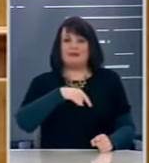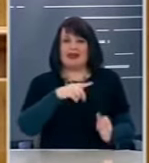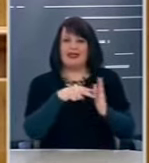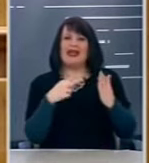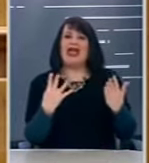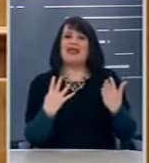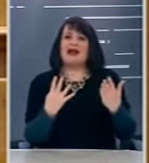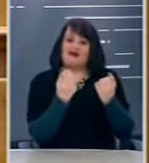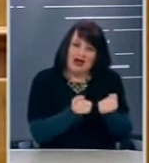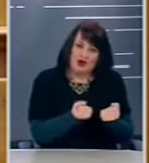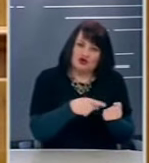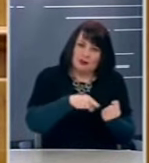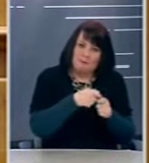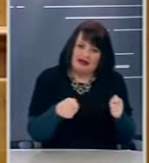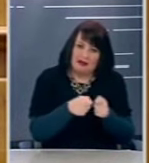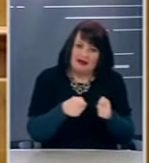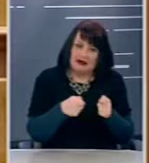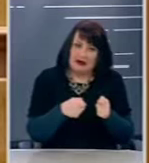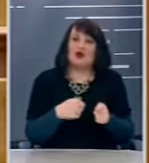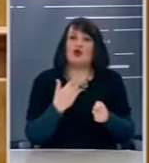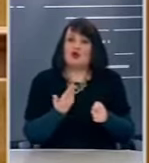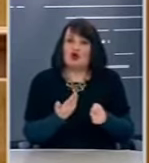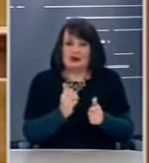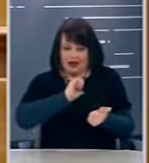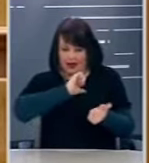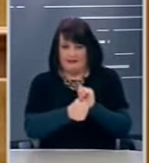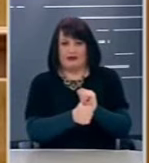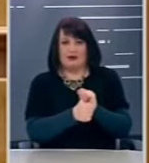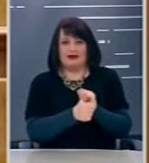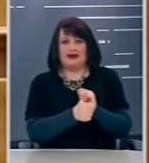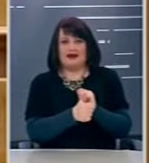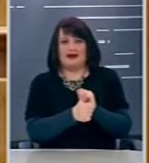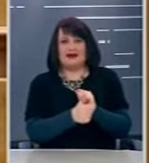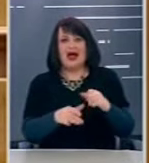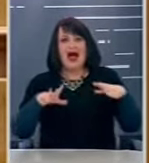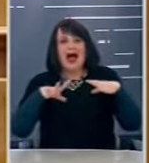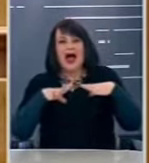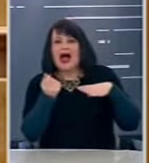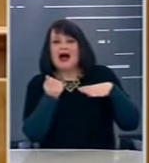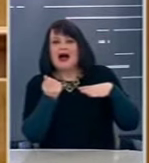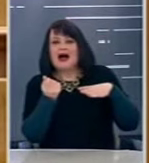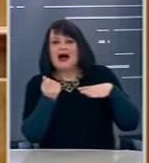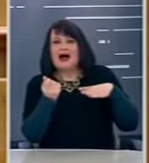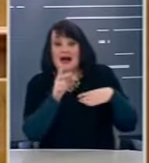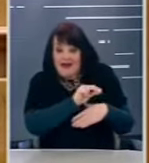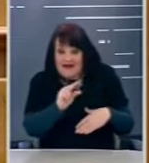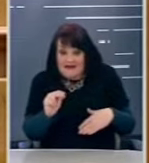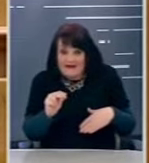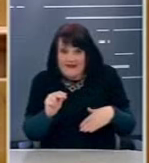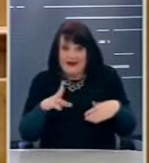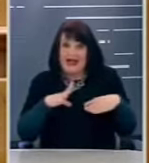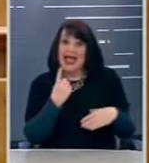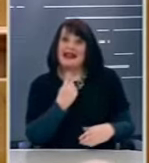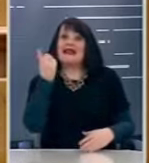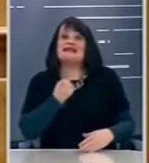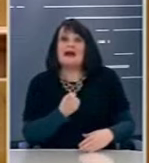2019, τότε αυτομάτως δημιουργείται δημοσιονομικός χώρος ισόποσος 1%